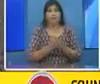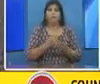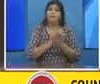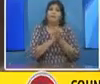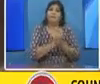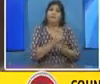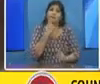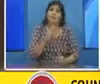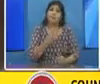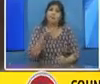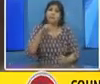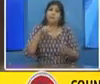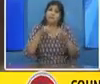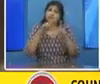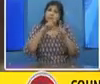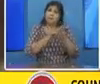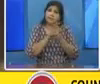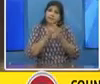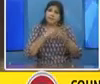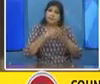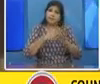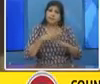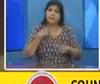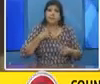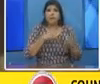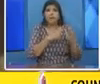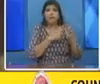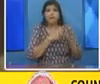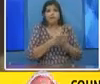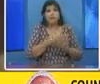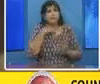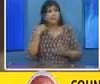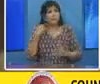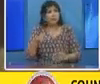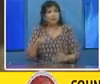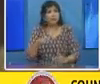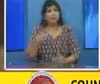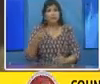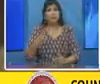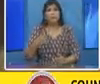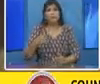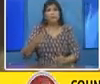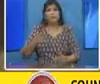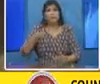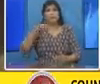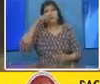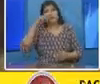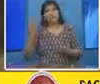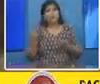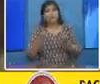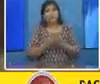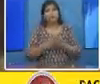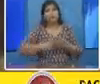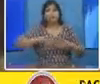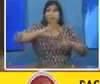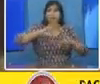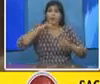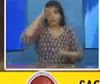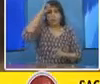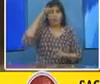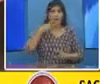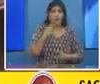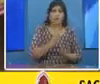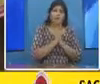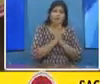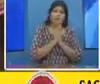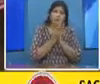साथियों, लद्दाख में हमारे जो वीर जवान शहीद हुए, उनके शौर्य को पूरा देश नमन कर